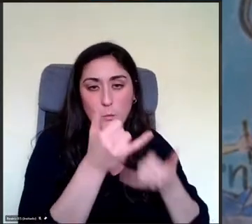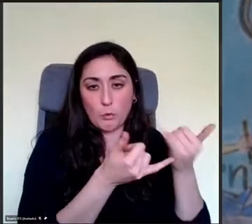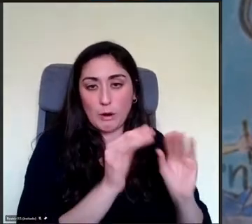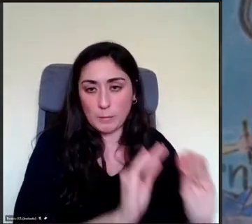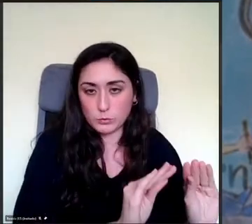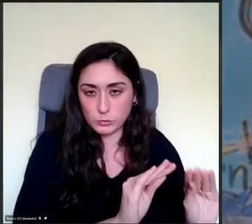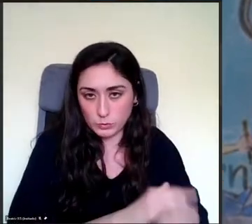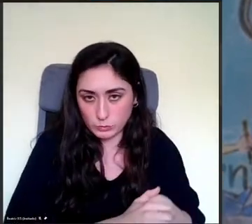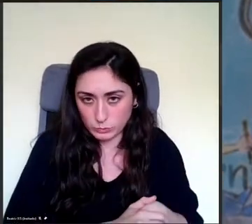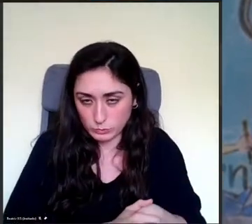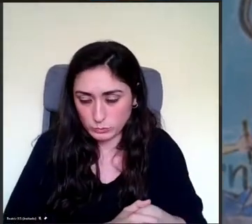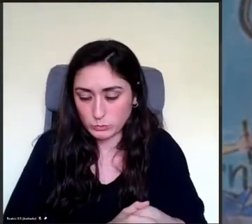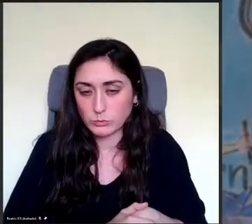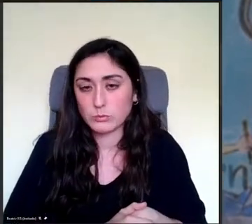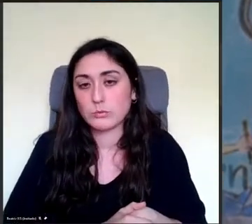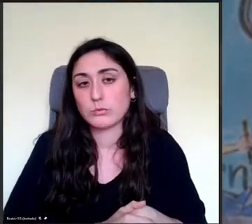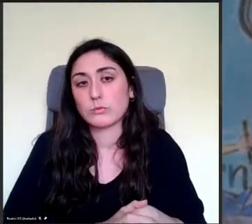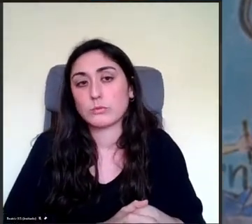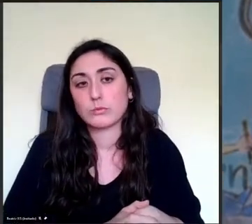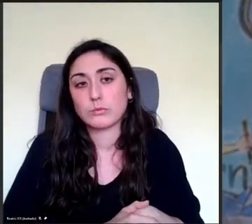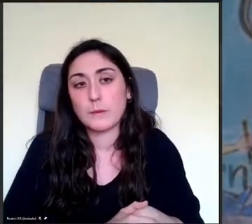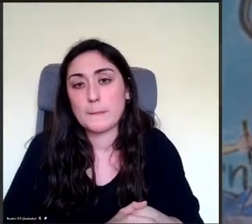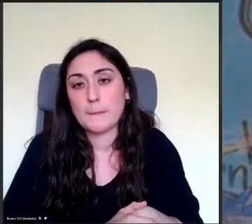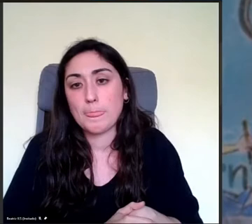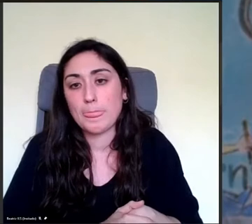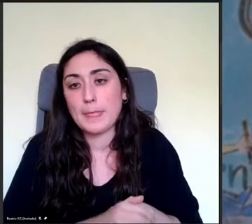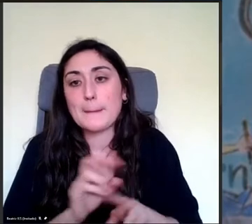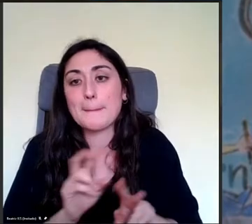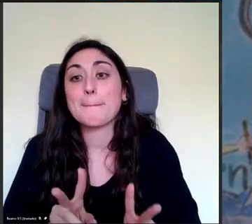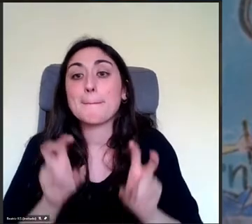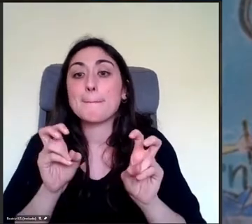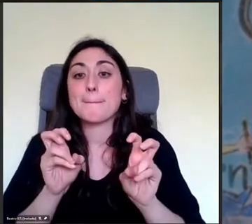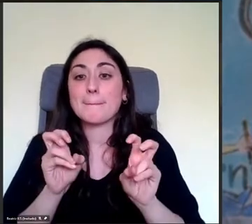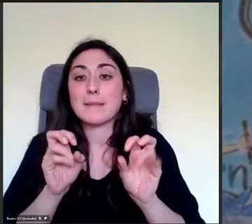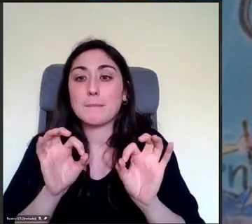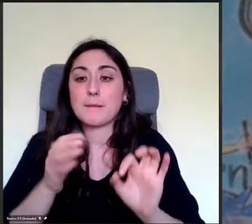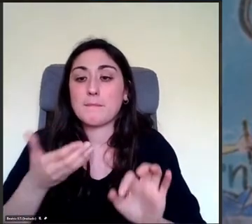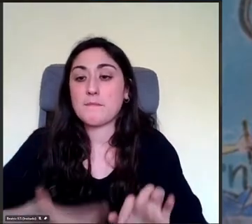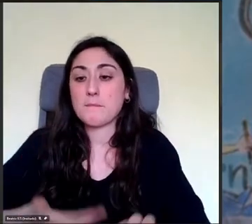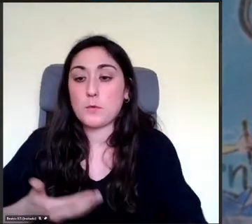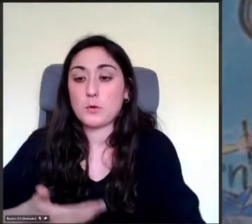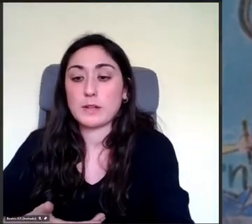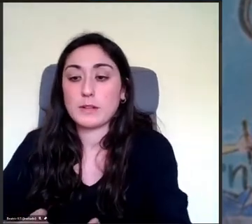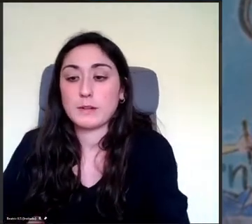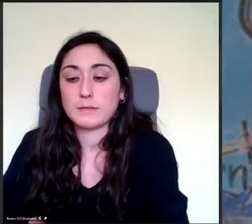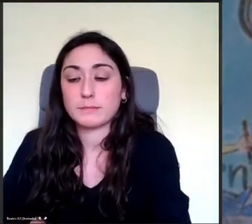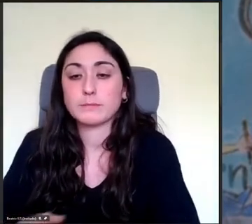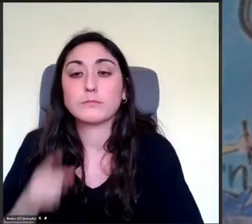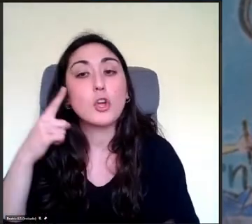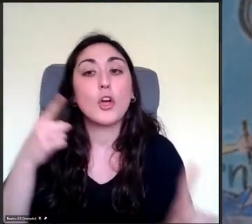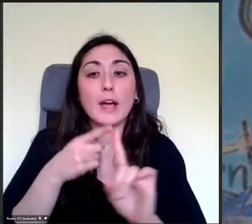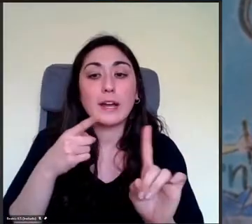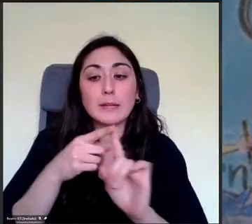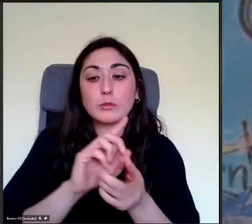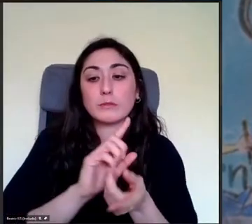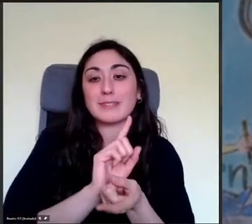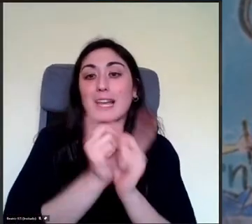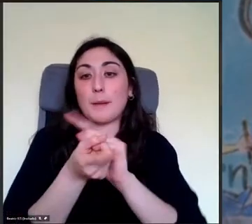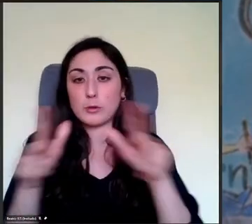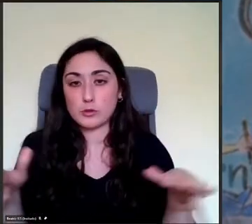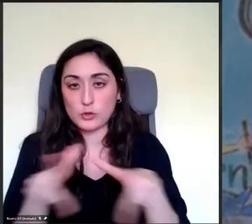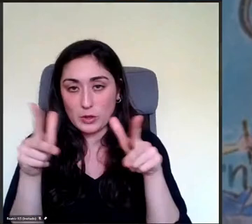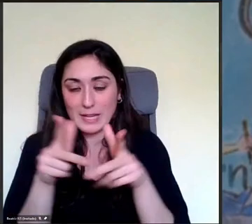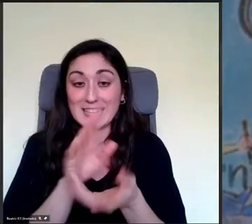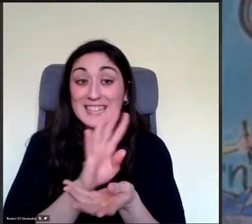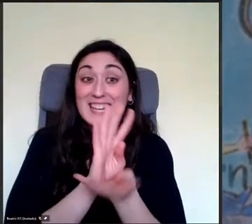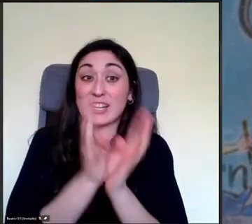Va sortir que el talent femení és clau per aconseguir la bona transformació social. La transformació ha estat també una paraula recurrent